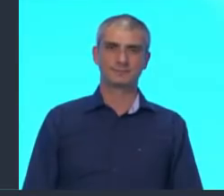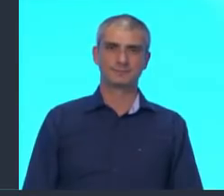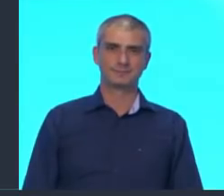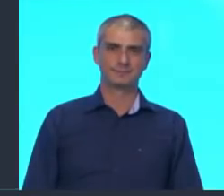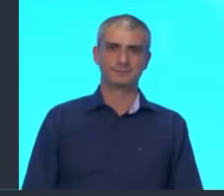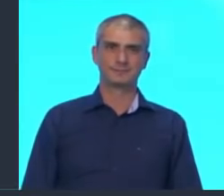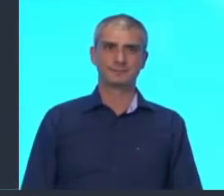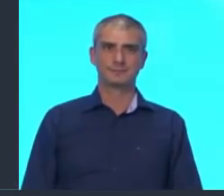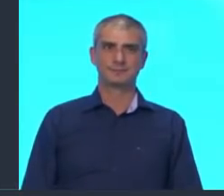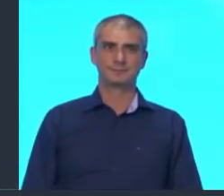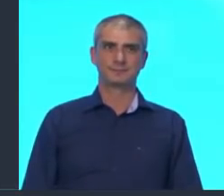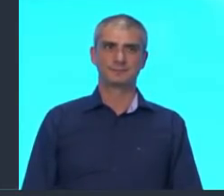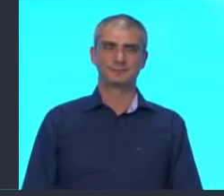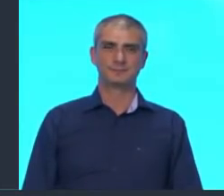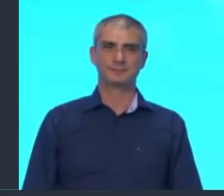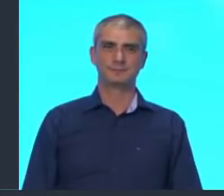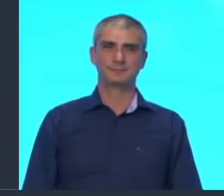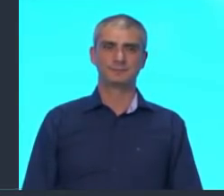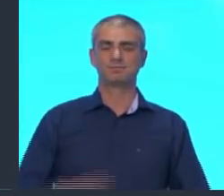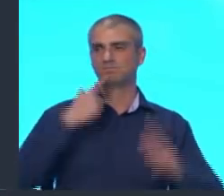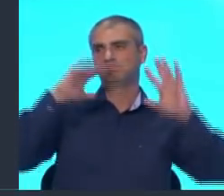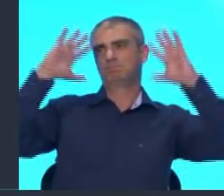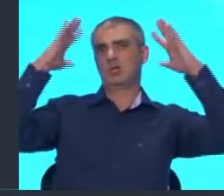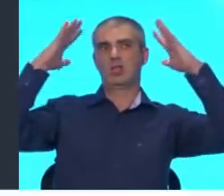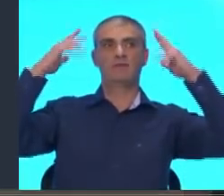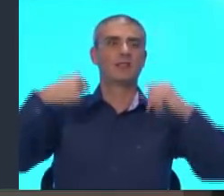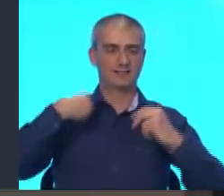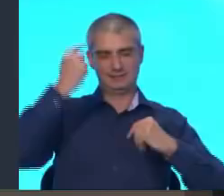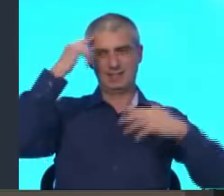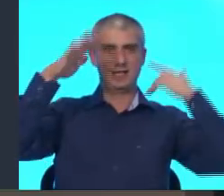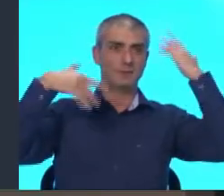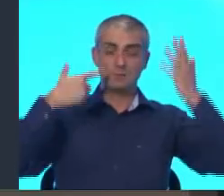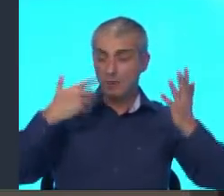אני קצת התבלבלת. אז זה לא נורא.